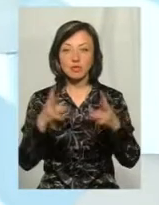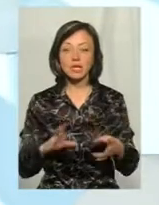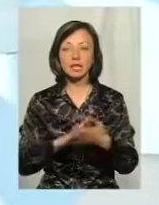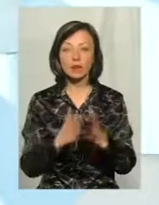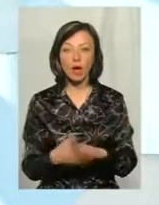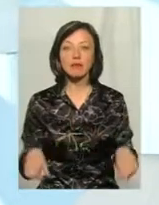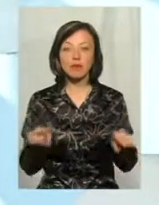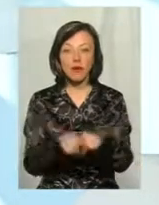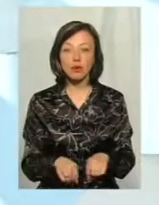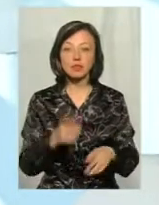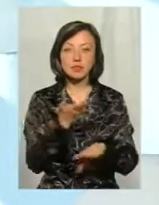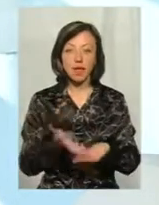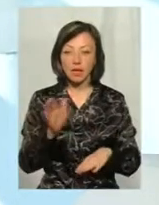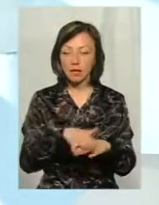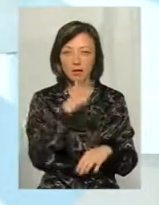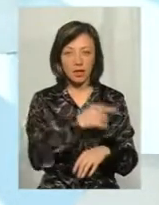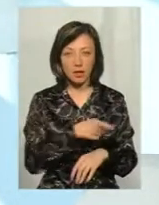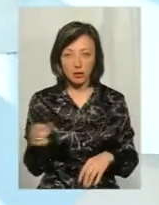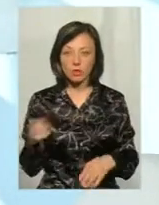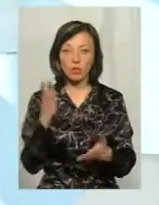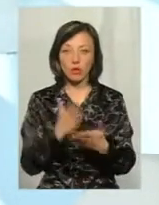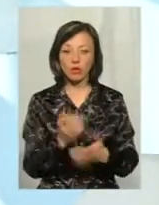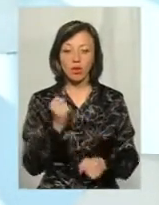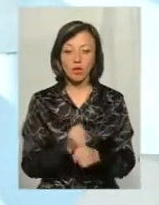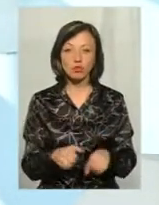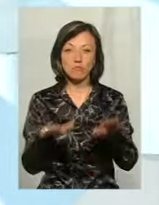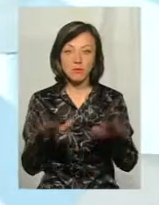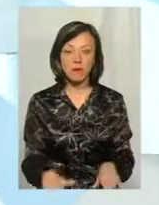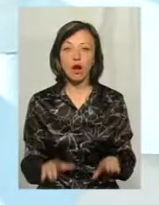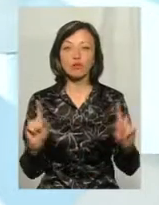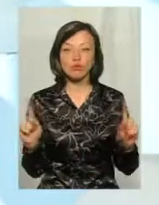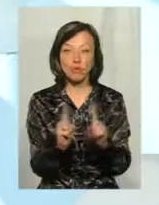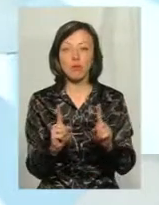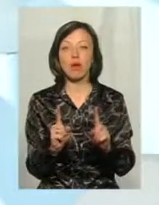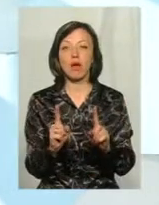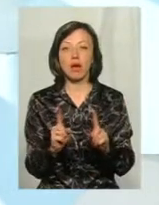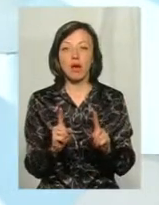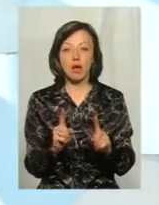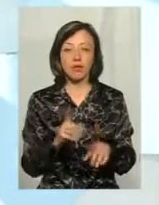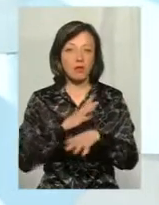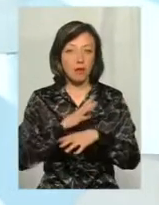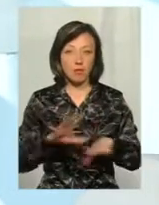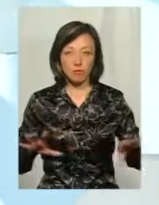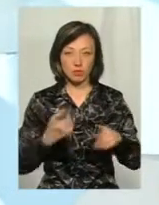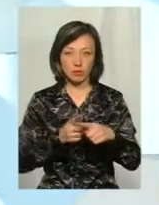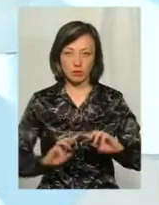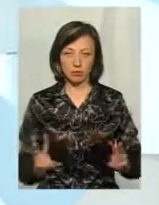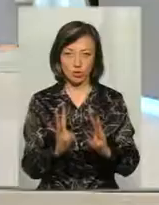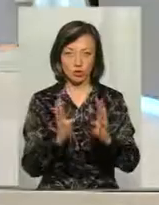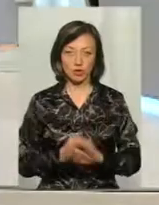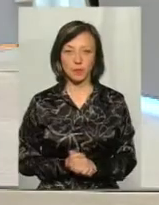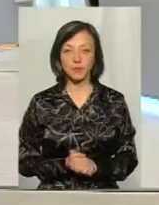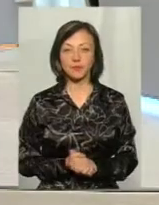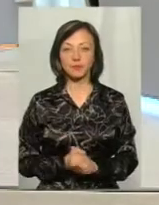вони для них це буде складний період, також будуть знаходитись на робочих місцях для того, щоб убезпечити нас від цих пожеж.